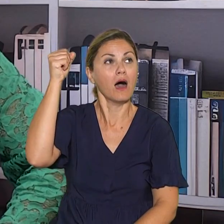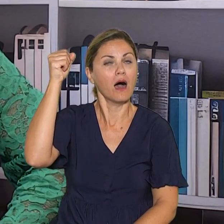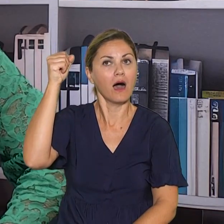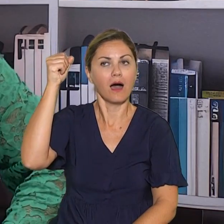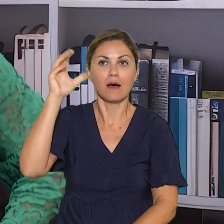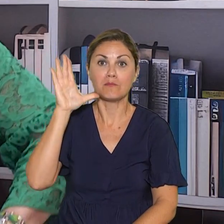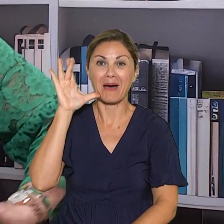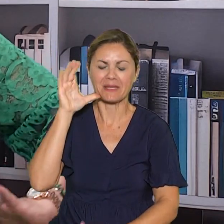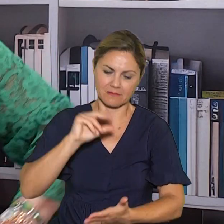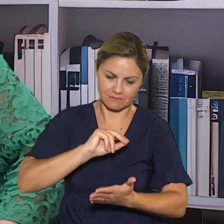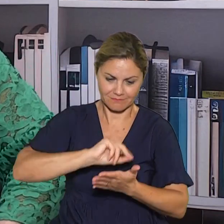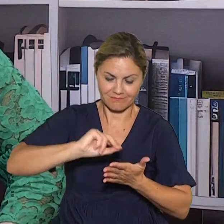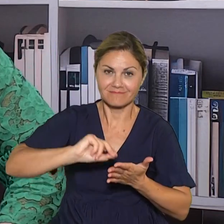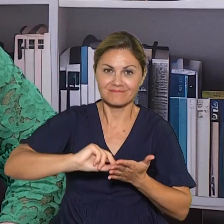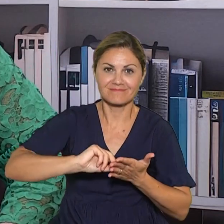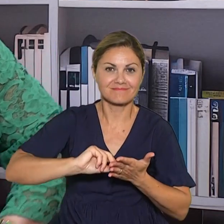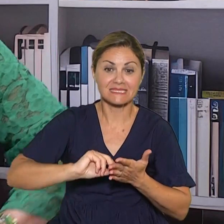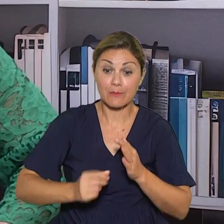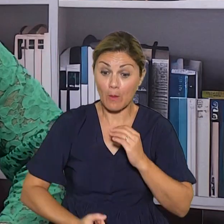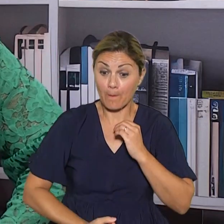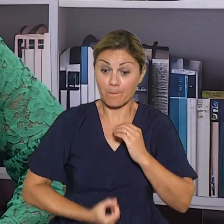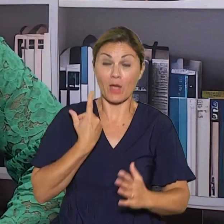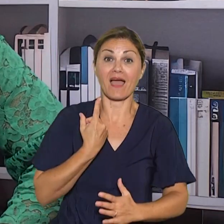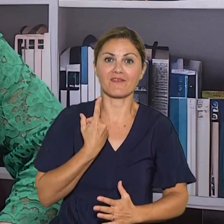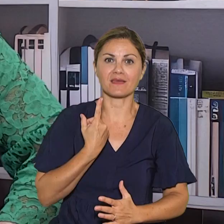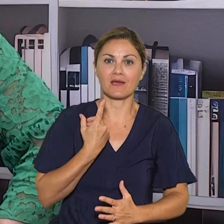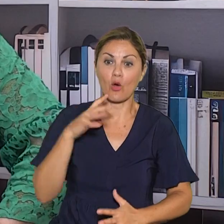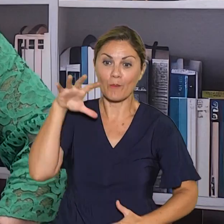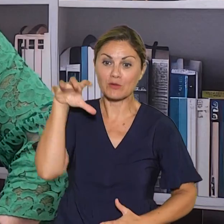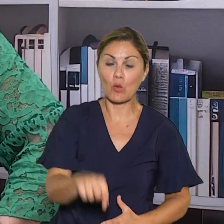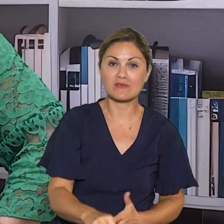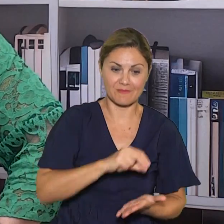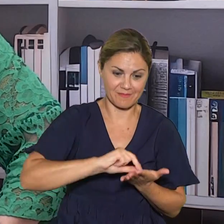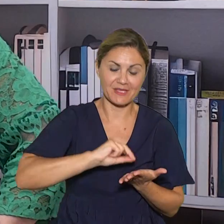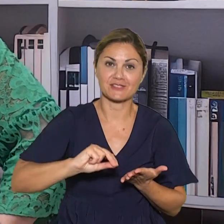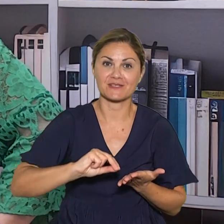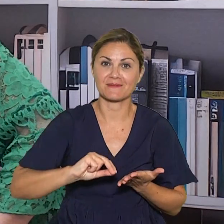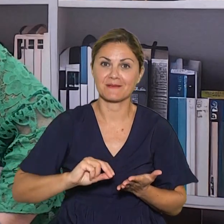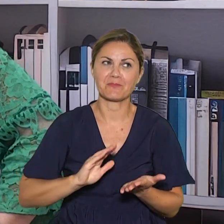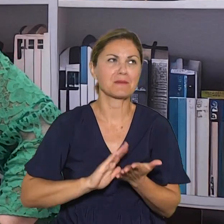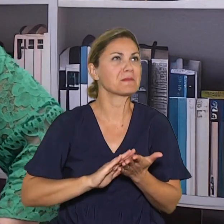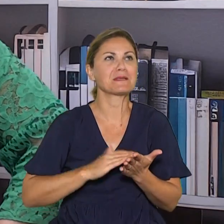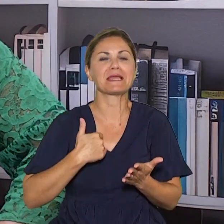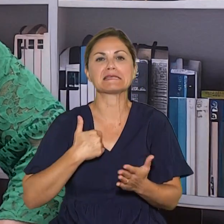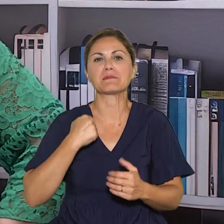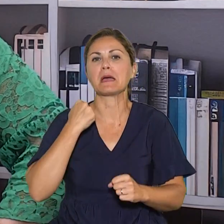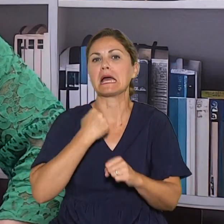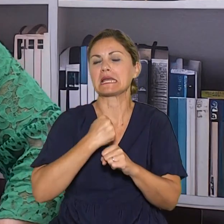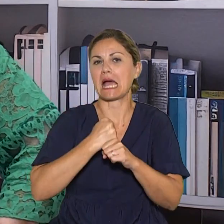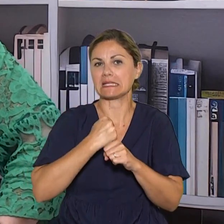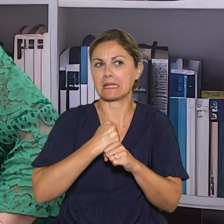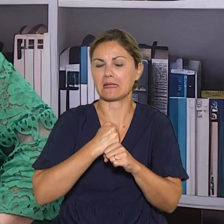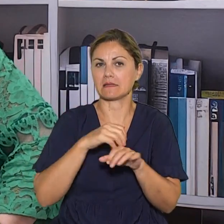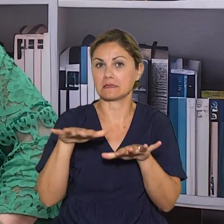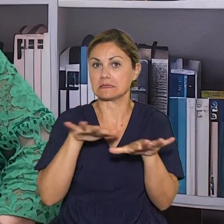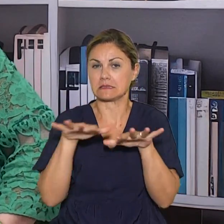neovisno gdje i kada, samo doće. Ne vjerujem da je tako ozbiljno. Brzo. Je, čak i na poslu sam znala. Samo malo kada